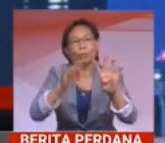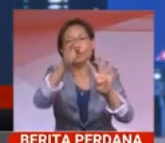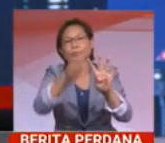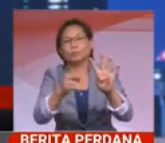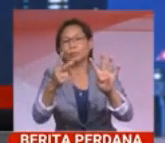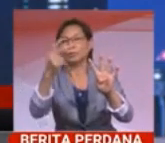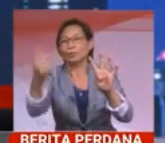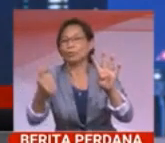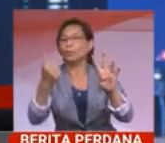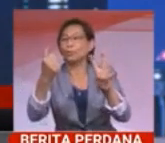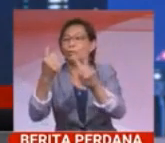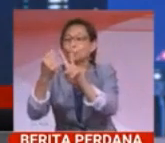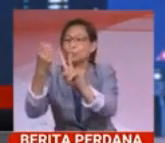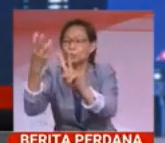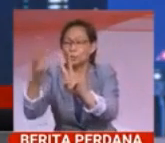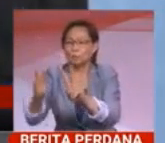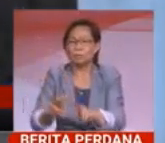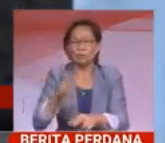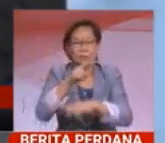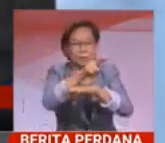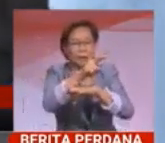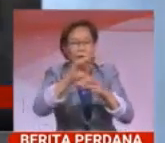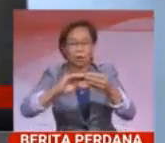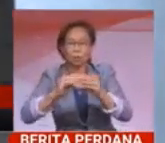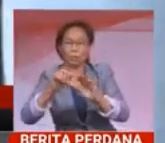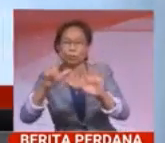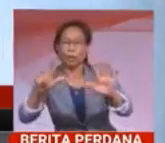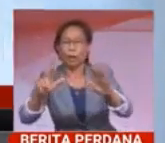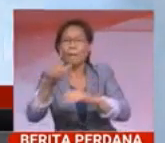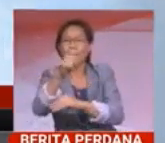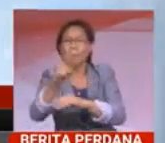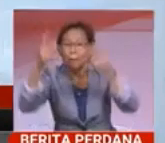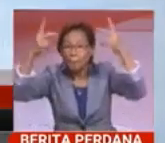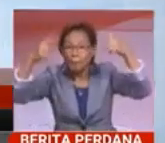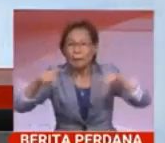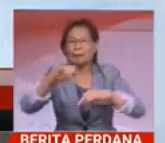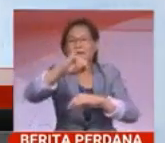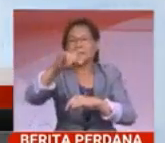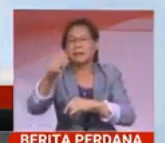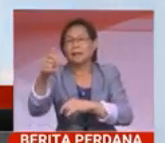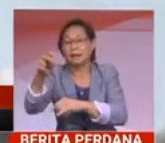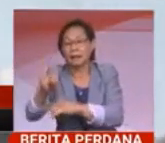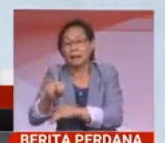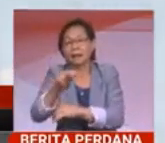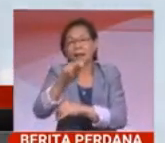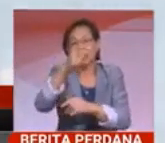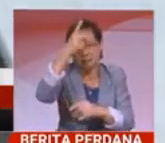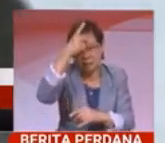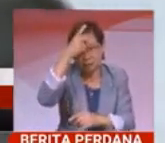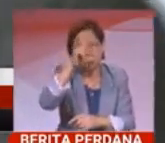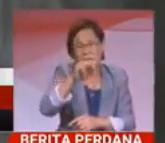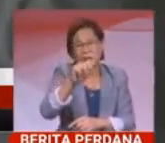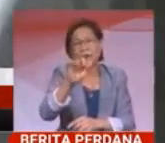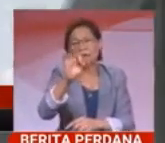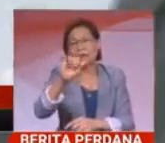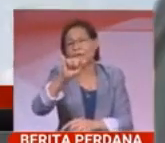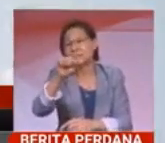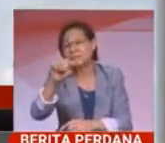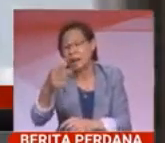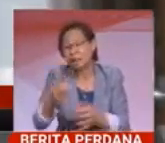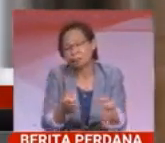24-2-2018 soksi ketujuh penuaan bekas benar audit jabatan audit sangadatu novita basyir ahmad menjelaskan